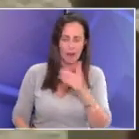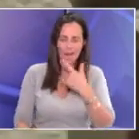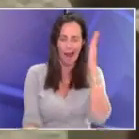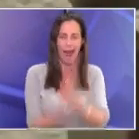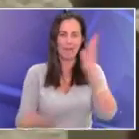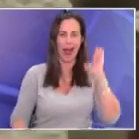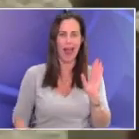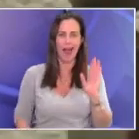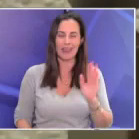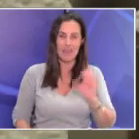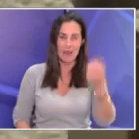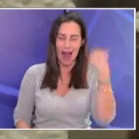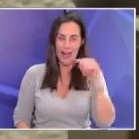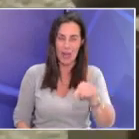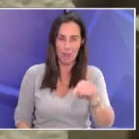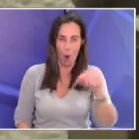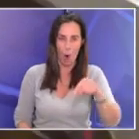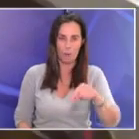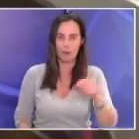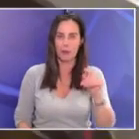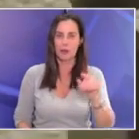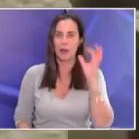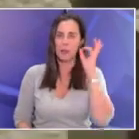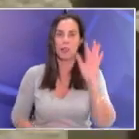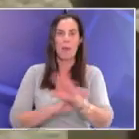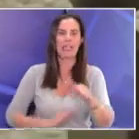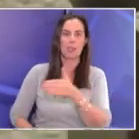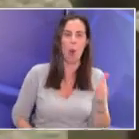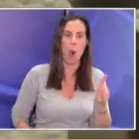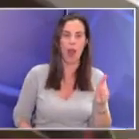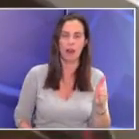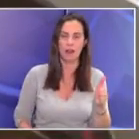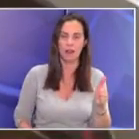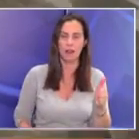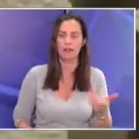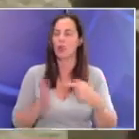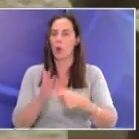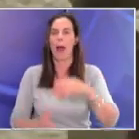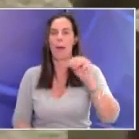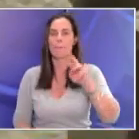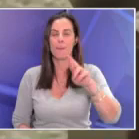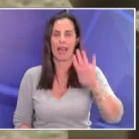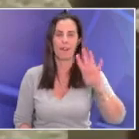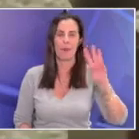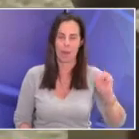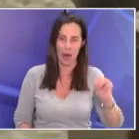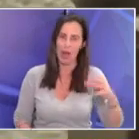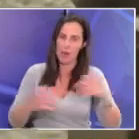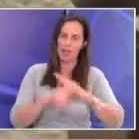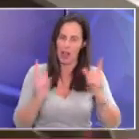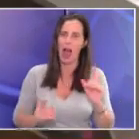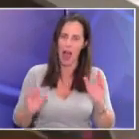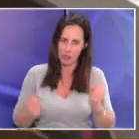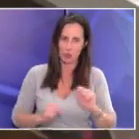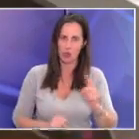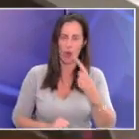זה חד וחלק. אם היה כאן מישהי מהשמאל, מרב מיכאלי ומהעידה הנכונה, כנראה שאף